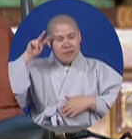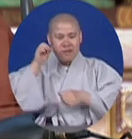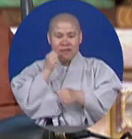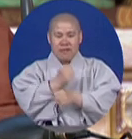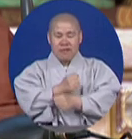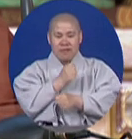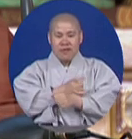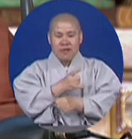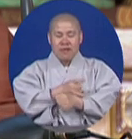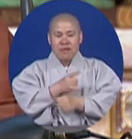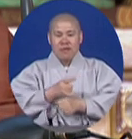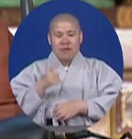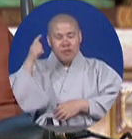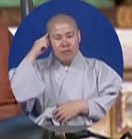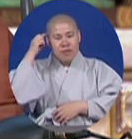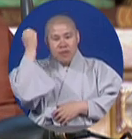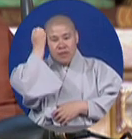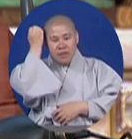하는 것은